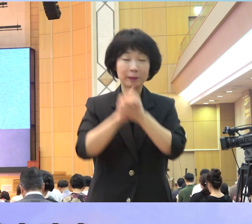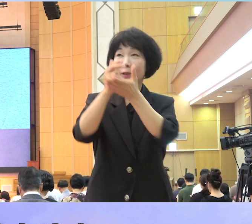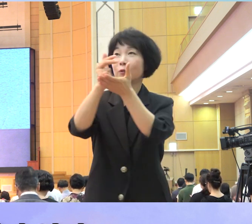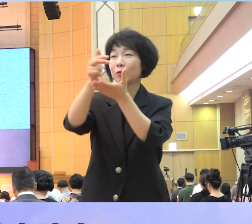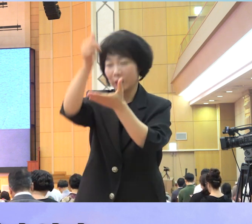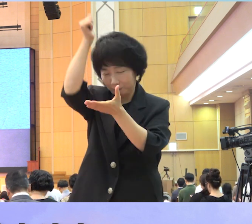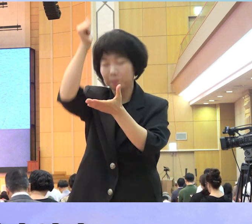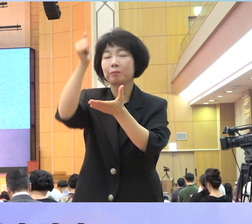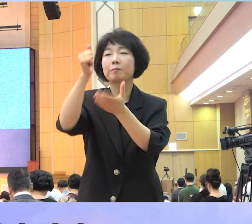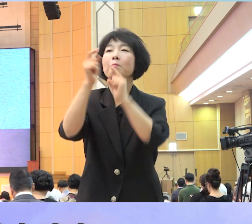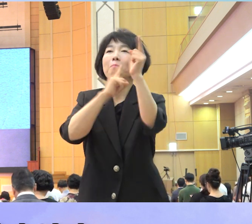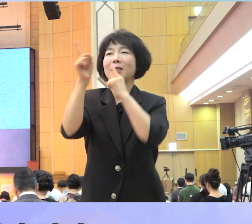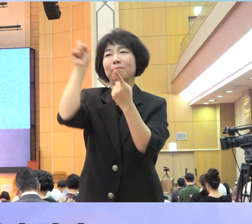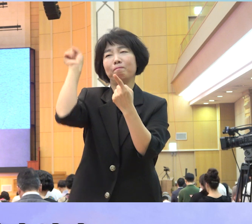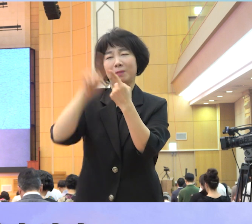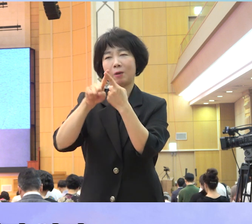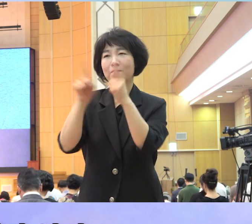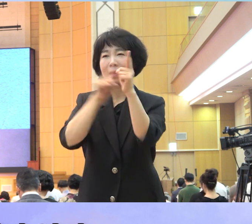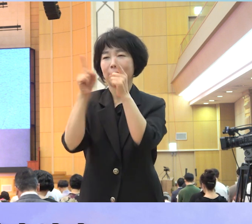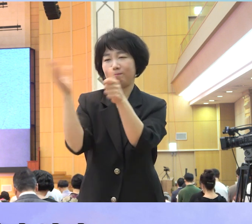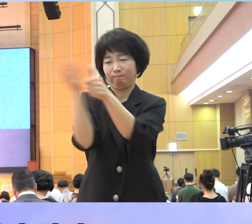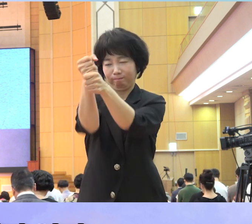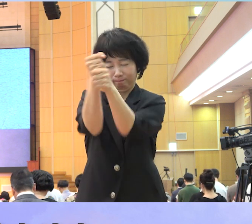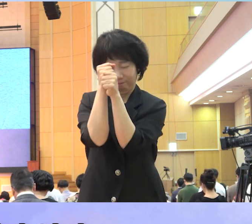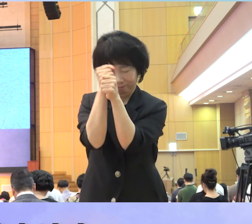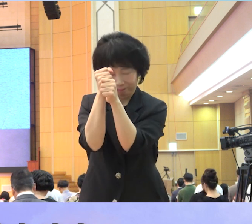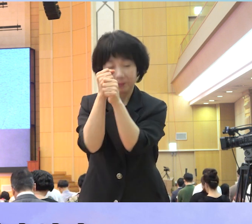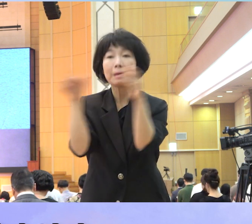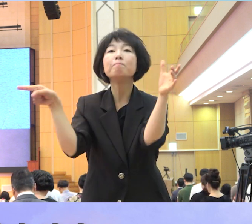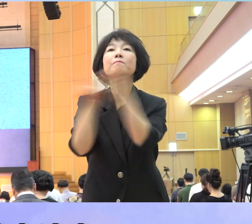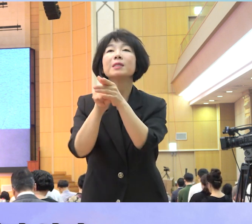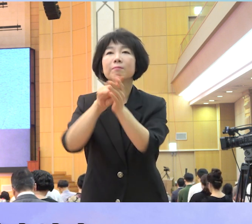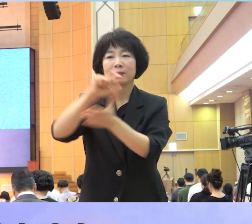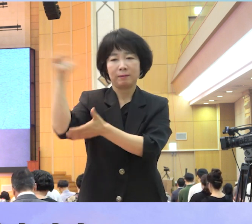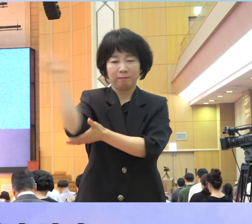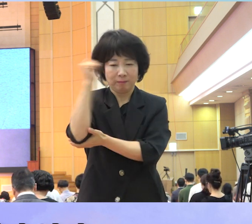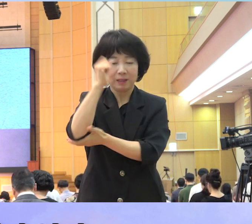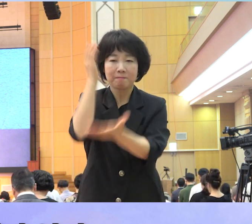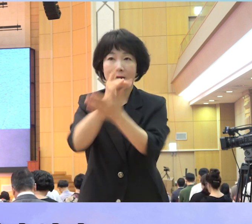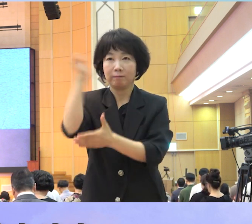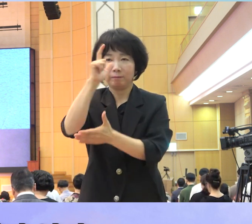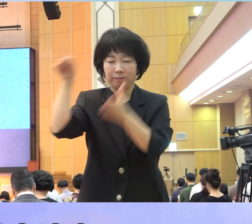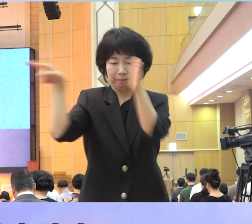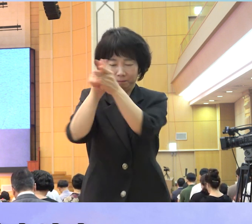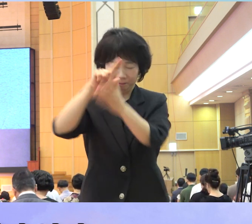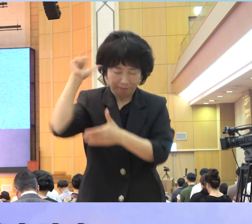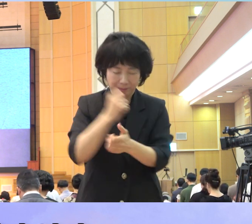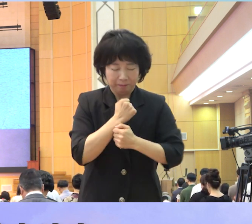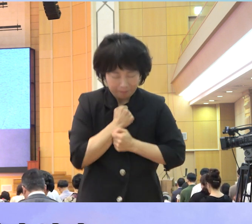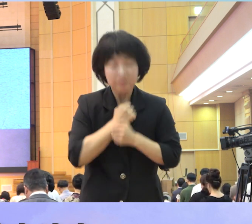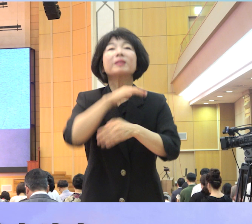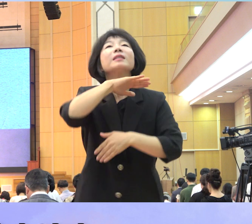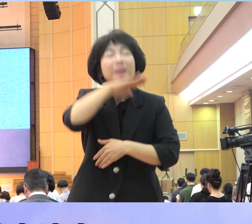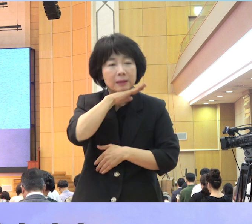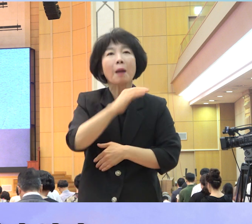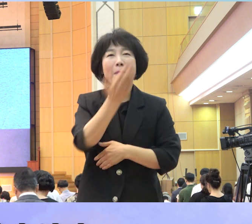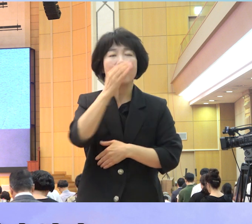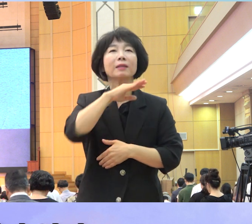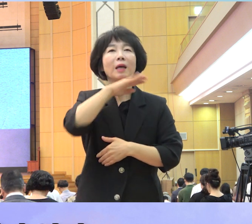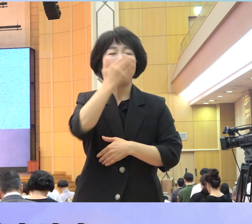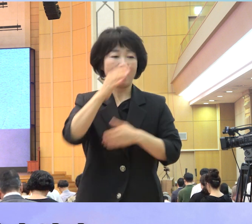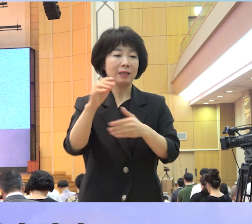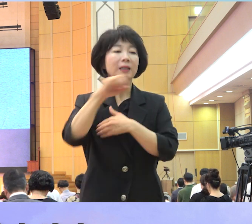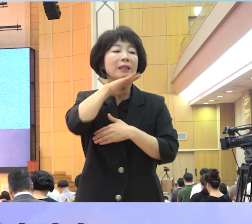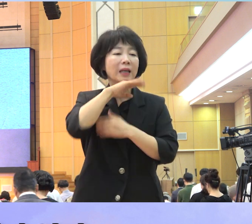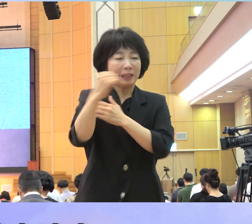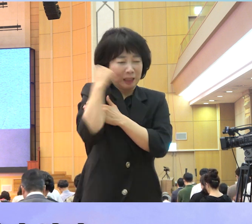주님, 그 말씀 부여잡고 우리는 믿음에 흔들리지 않고 기다립니다. 기다리는